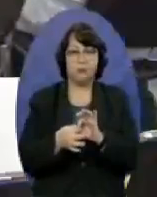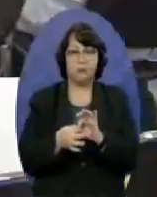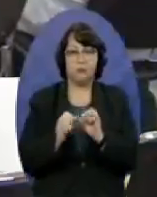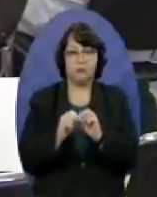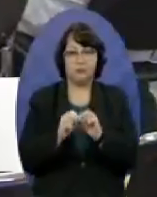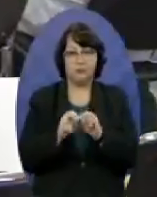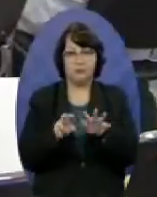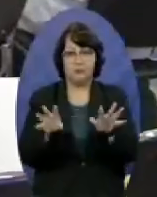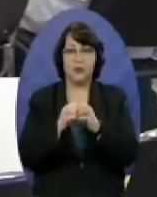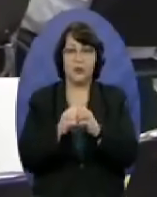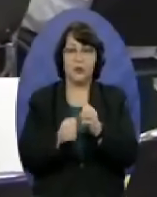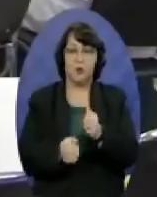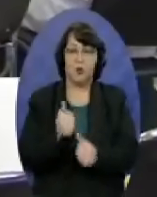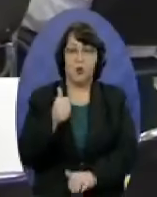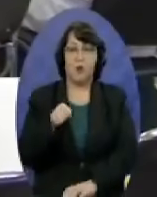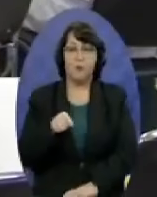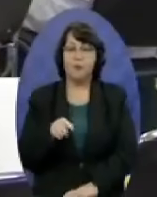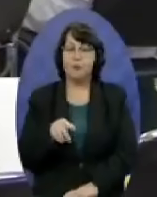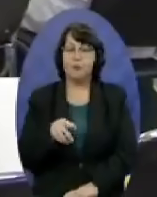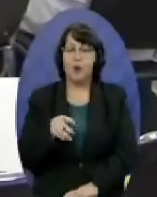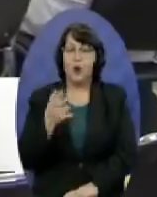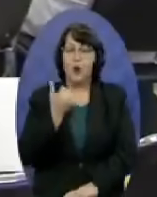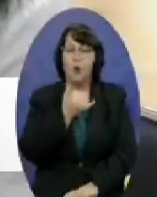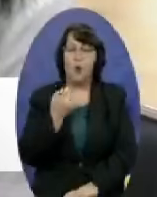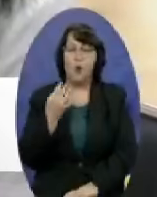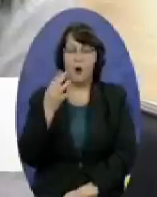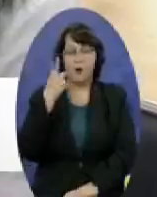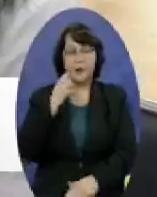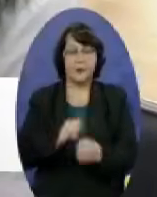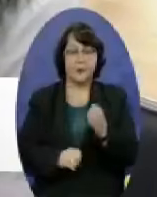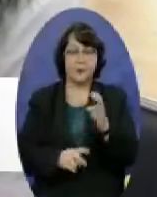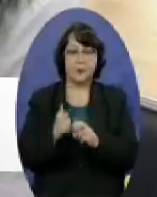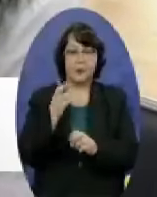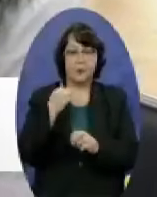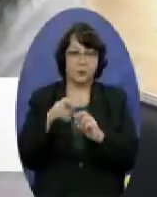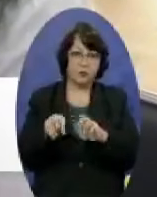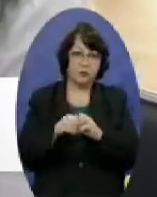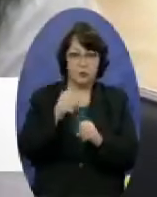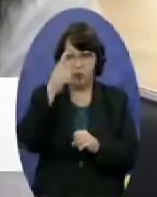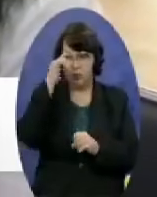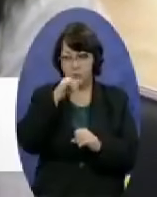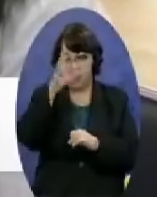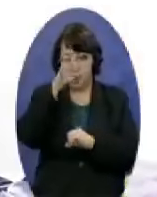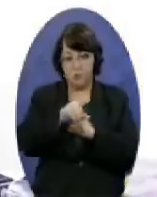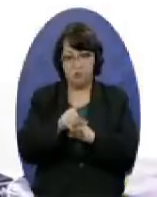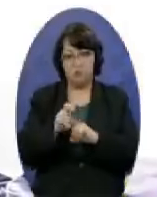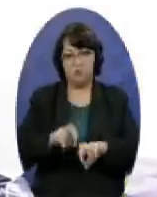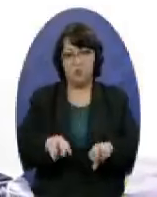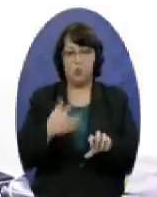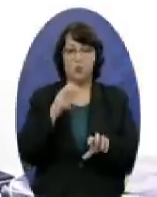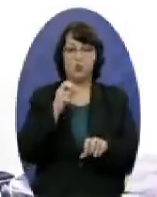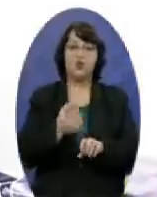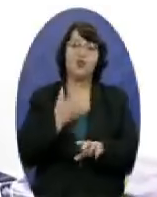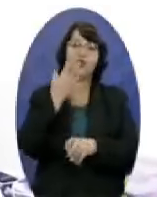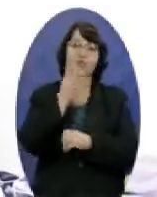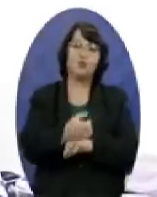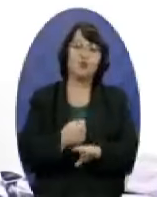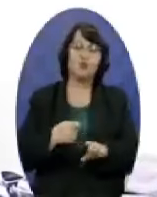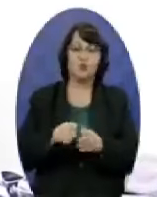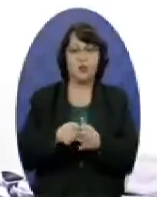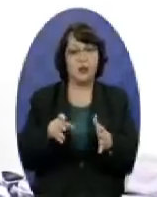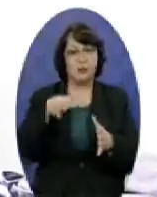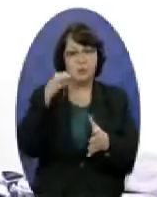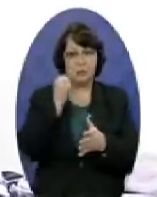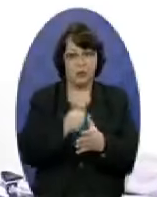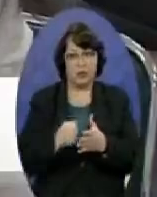гардаг. Ган Эрдэнэ академичин ярьж байгаа уургийн бэлтгэл судалгааны ажлуудыг манай улсын Эрдэмтэд 30 гаруй жилийн өмнө баталгаажуулж бүтээгдэхүүний үндсэн загварыг